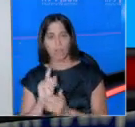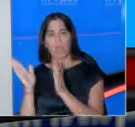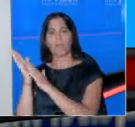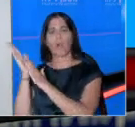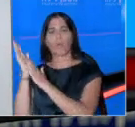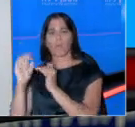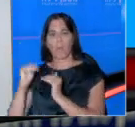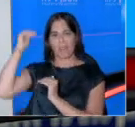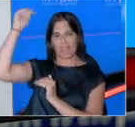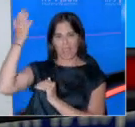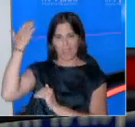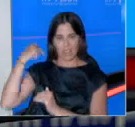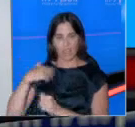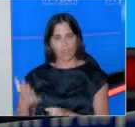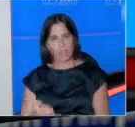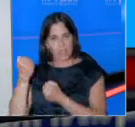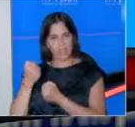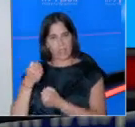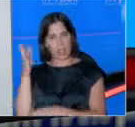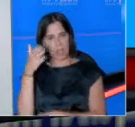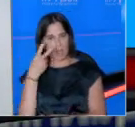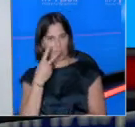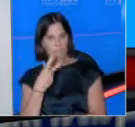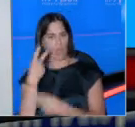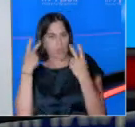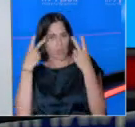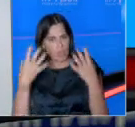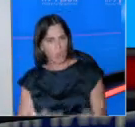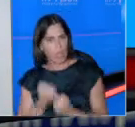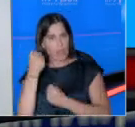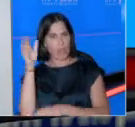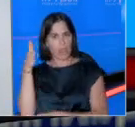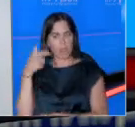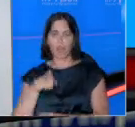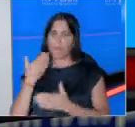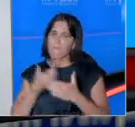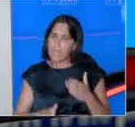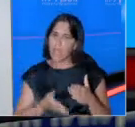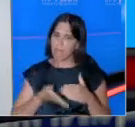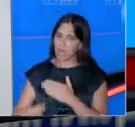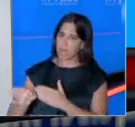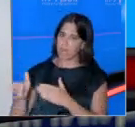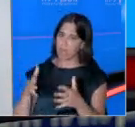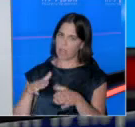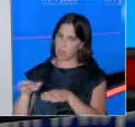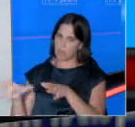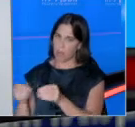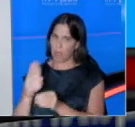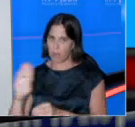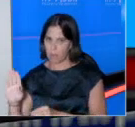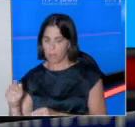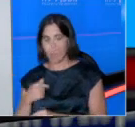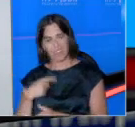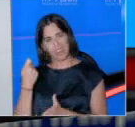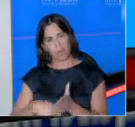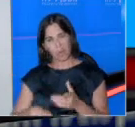כפיים לגנץ שהציל את המדינה וראה את החשיבות של להציל את המדינה, וויתר ונכנס לממשלה יחד עם ביבי. עכשיו, אני לא